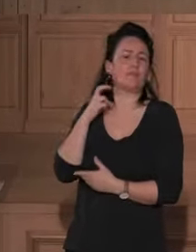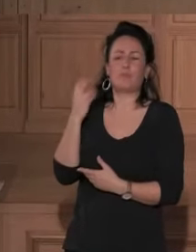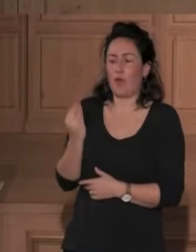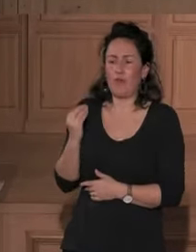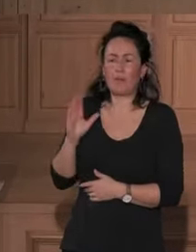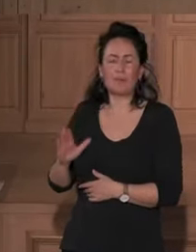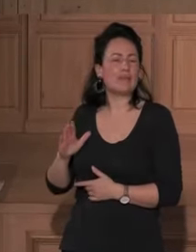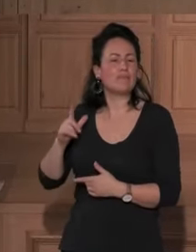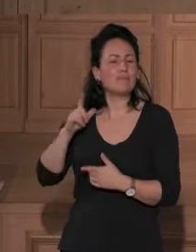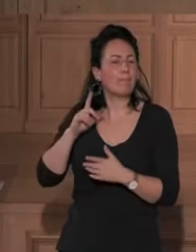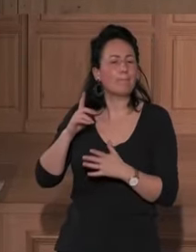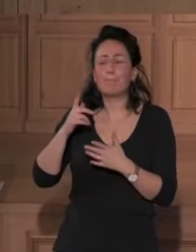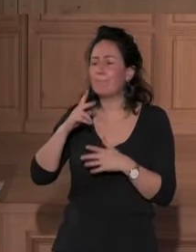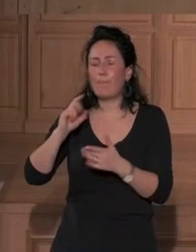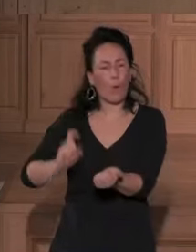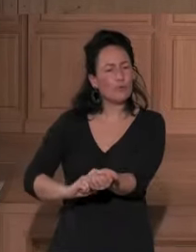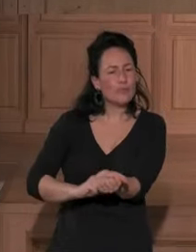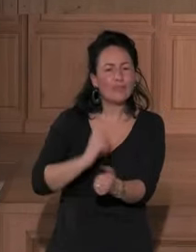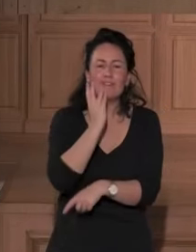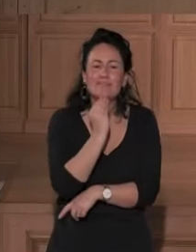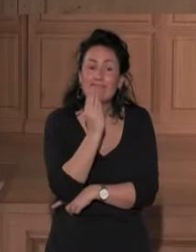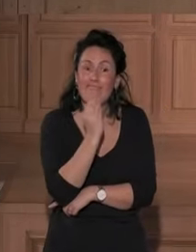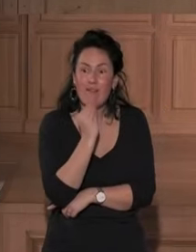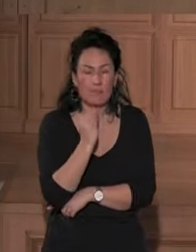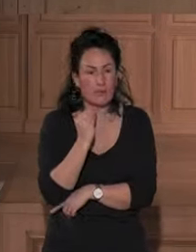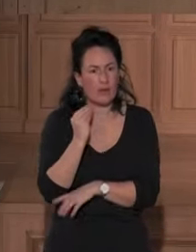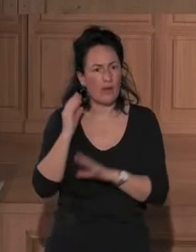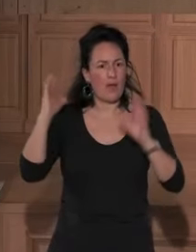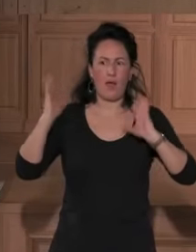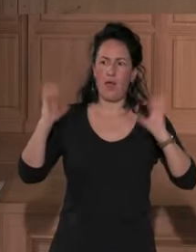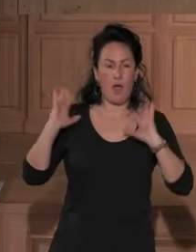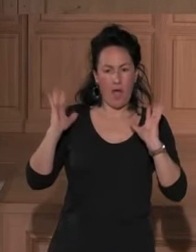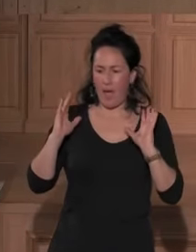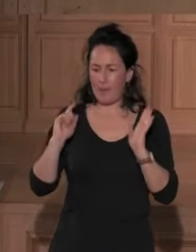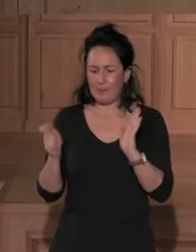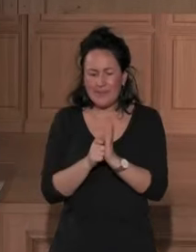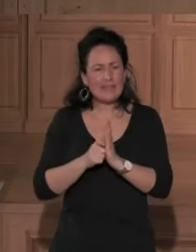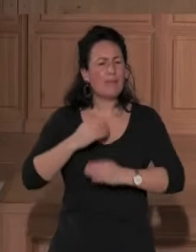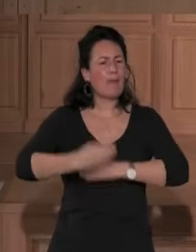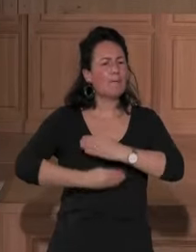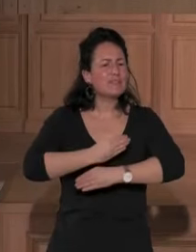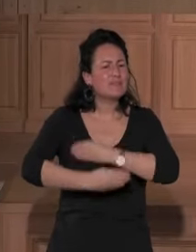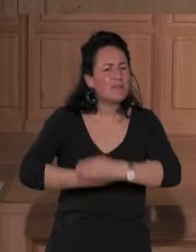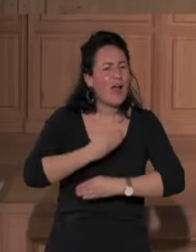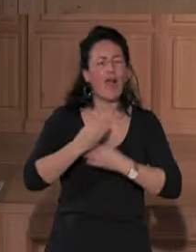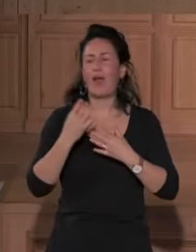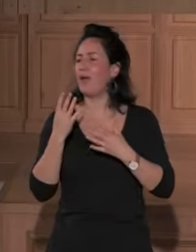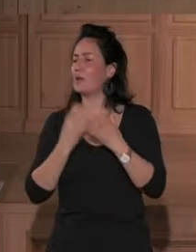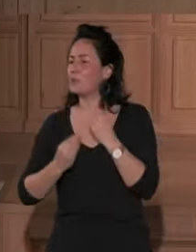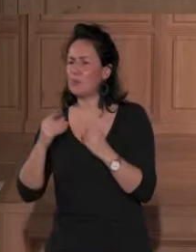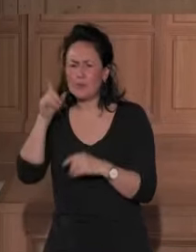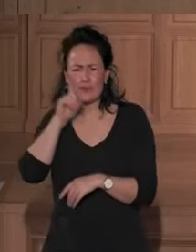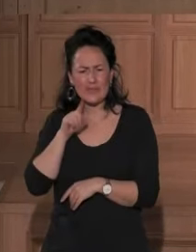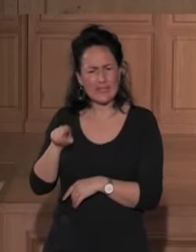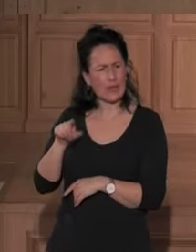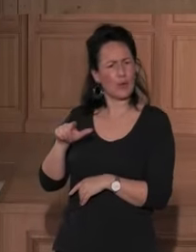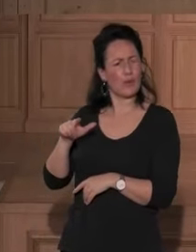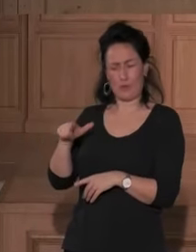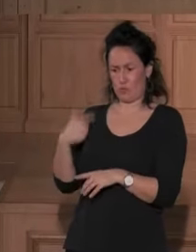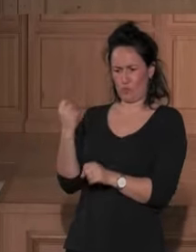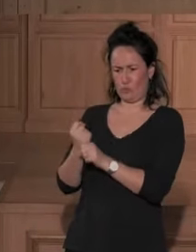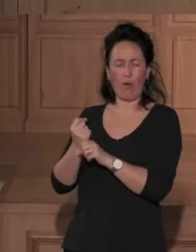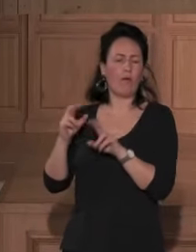israélites, les parents, c'est leur moment le plus important. Ou à la bat mitzvah chez les filles à 12 ans et à 13 ans chez